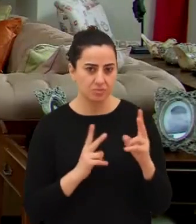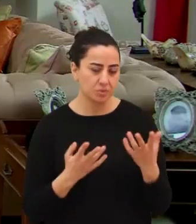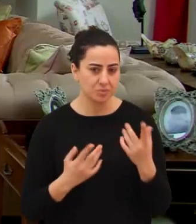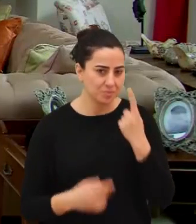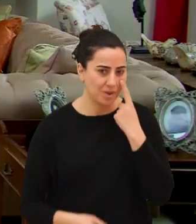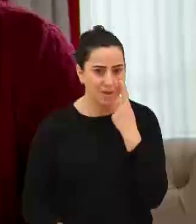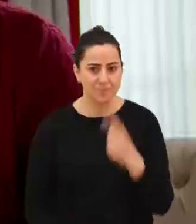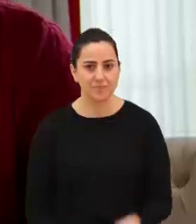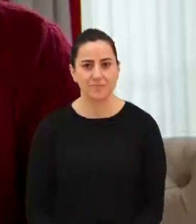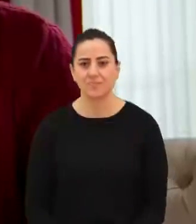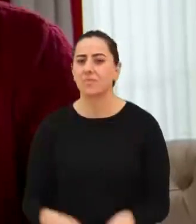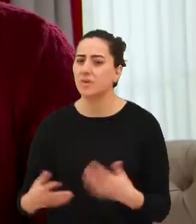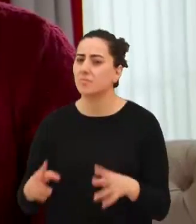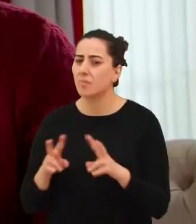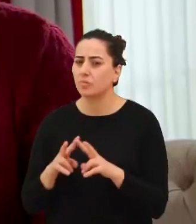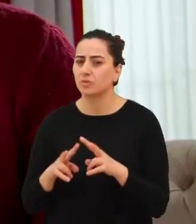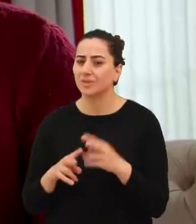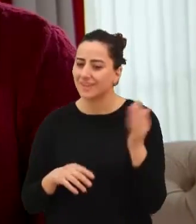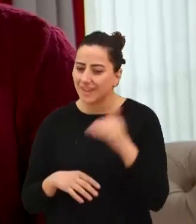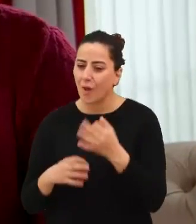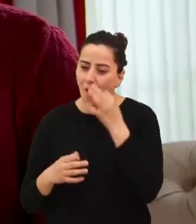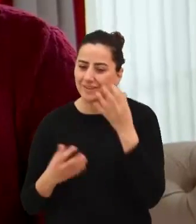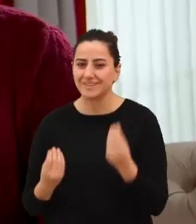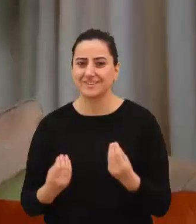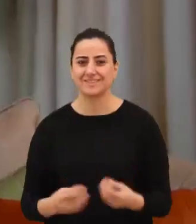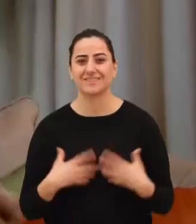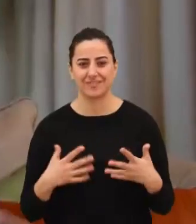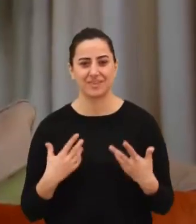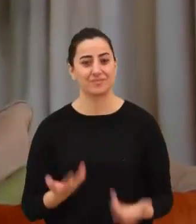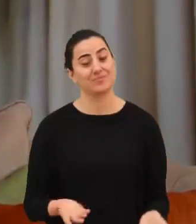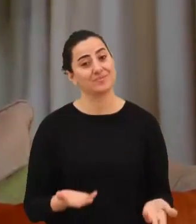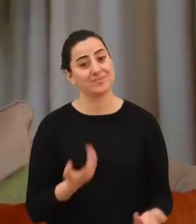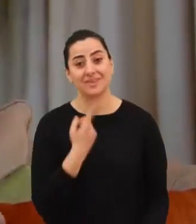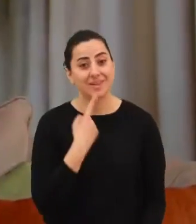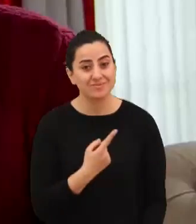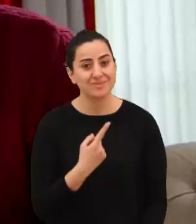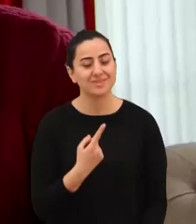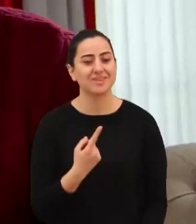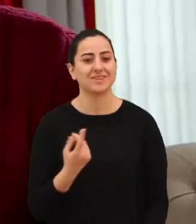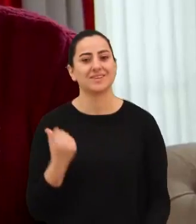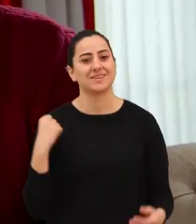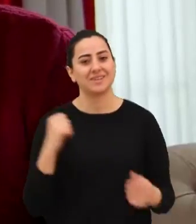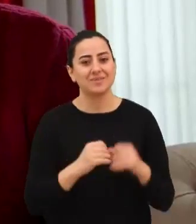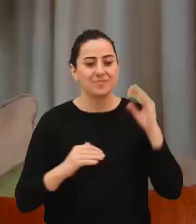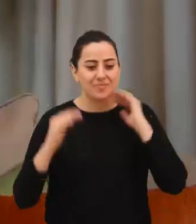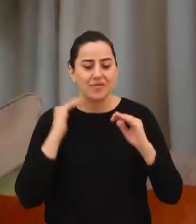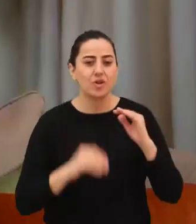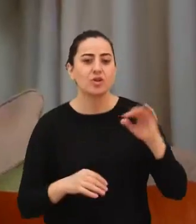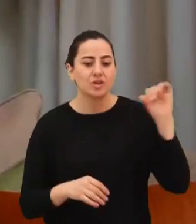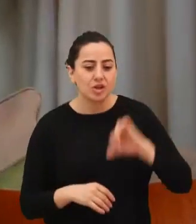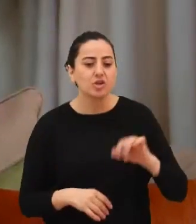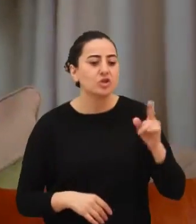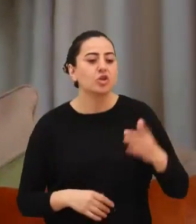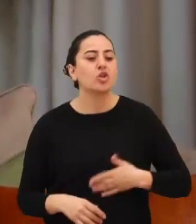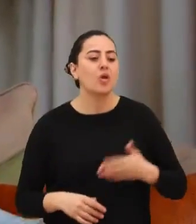bakalım. Ya Mahmut Bey, niye yattınız da geldiniz? Özlemişiz sizi ya. Ne demişler? Yenilen pehlivan güreşe doymazmış. Sen de